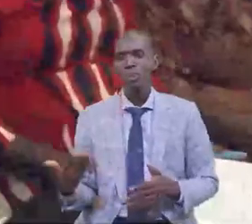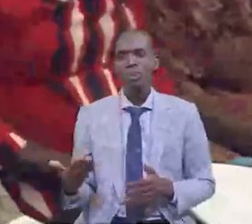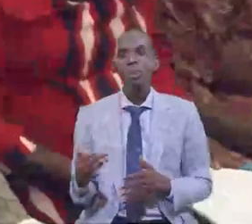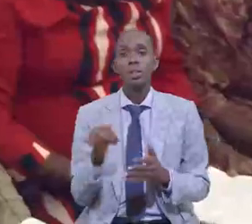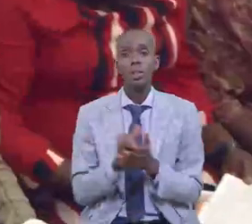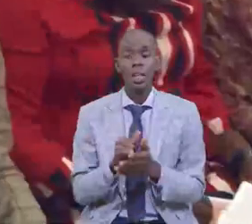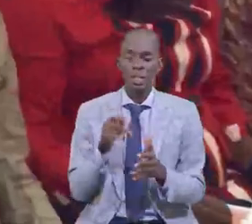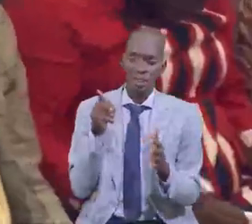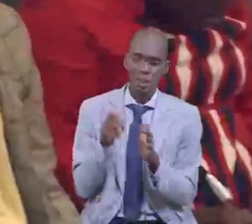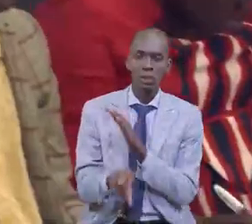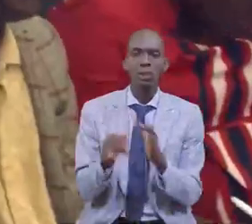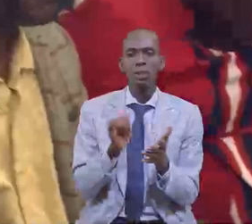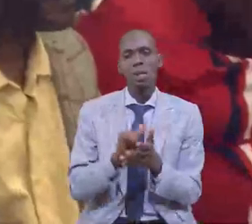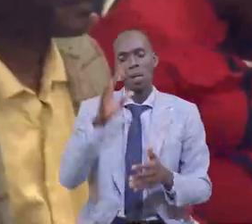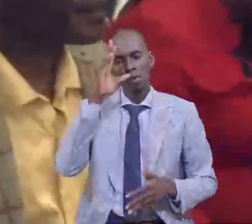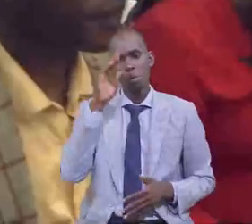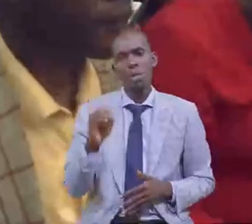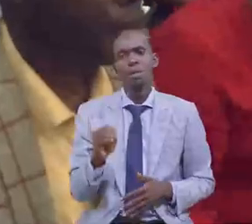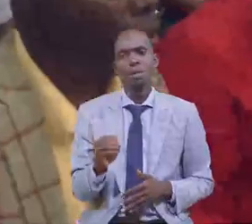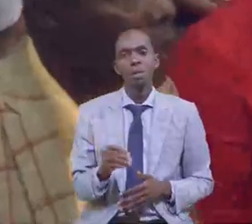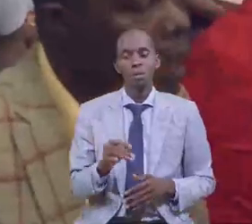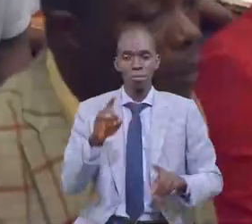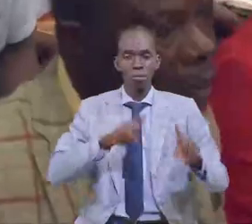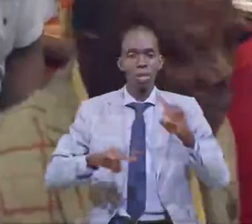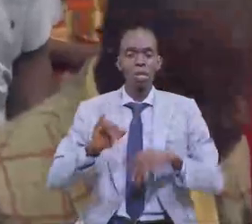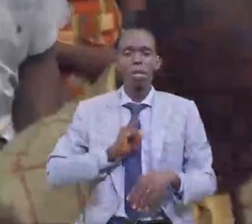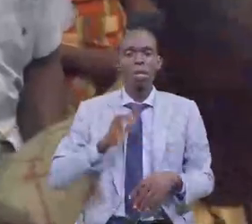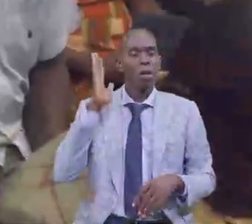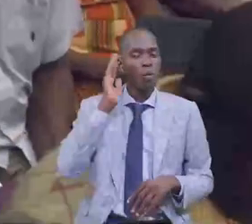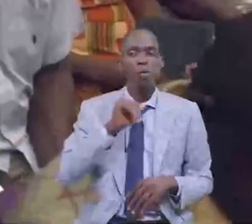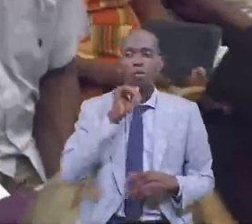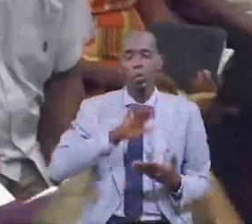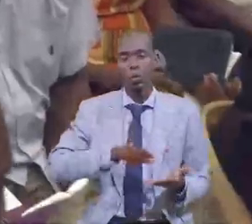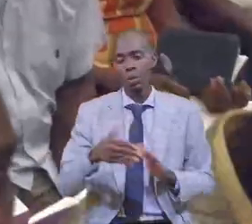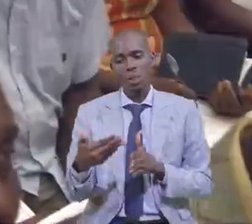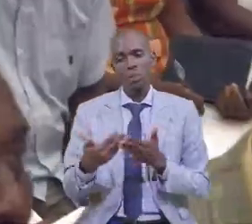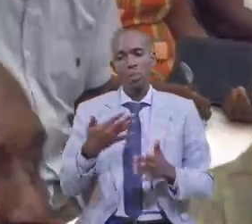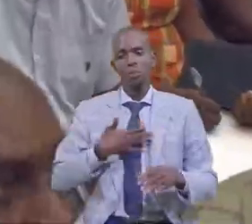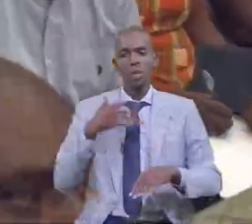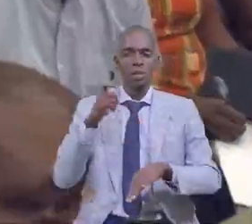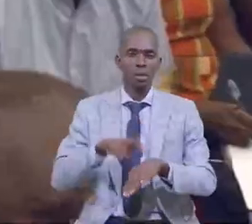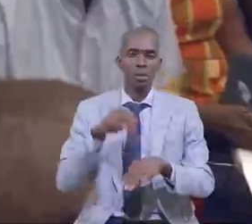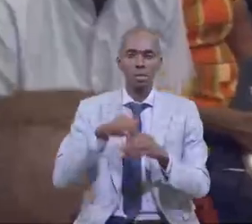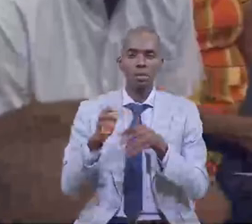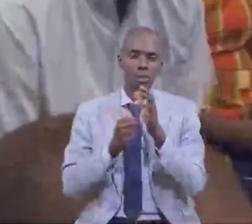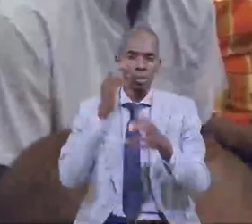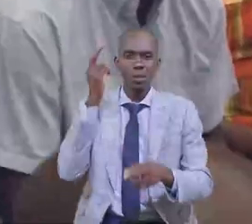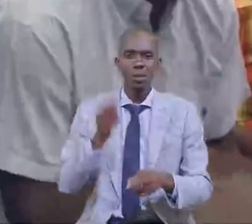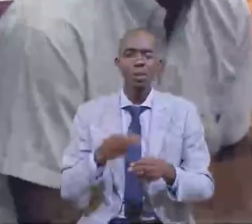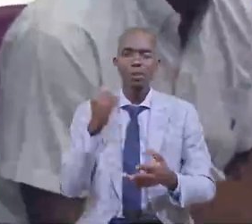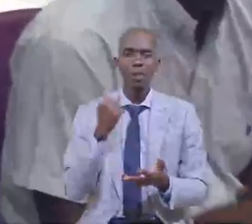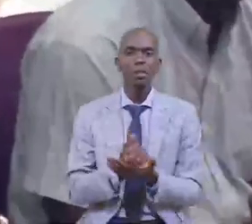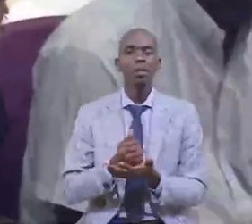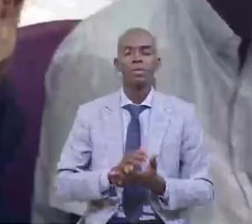là a tué l'homme. Il était mort prématurément. Moi, je ne mourrai pas prématurément. Vous ne mourrez pas prématurément